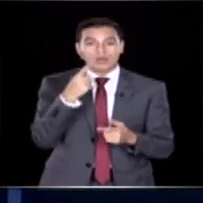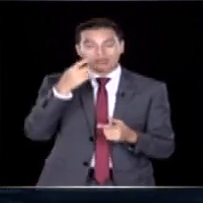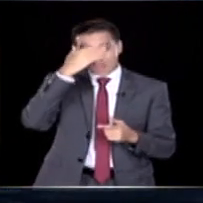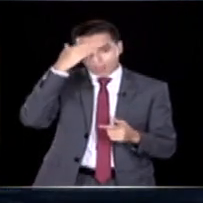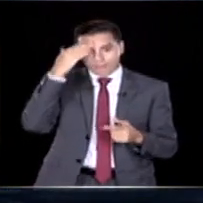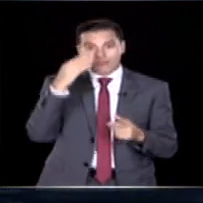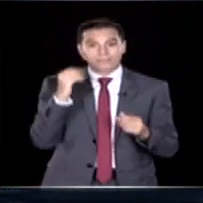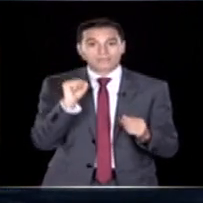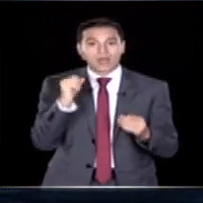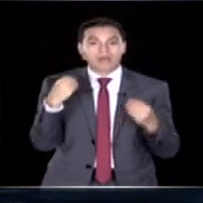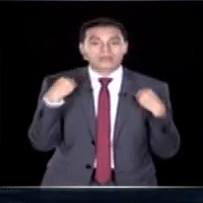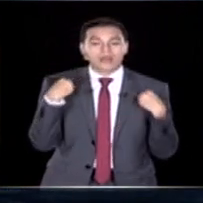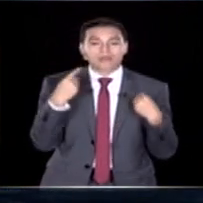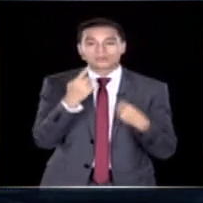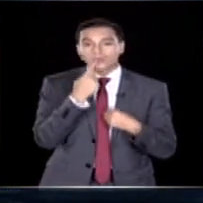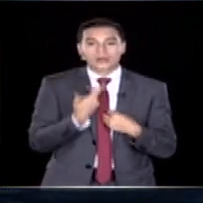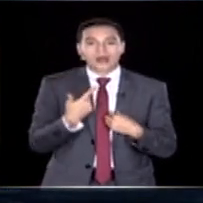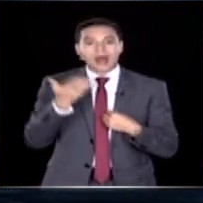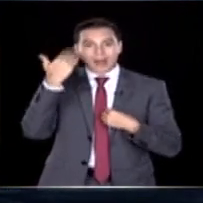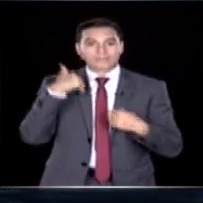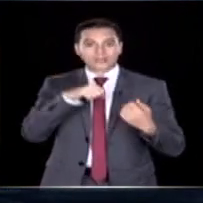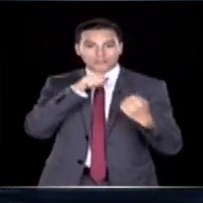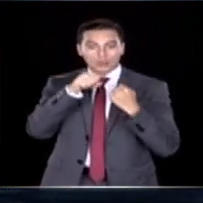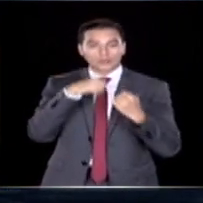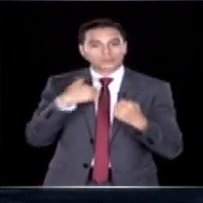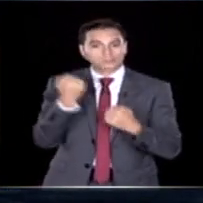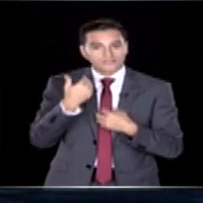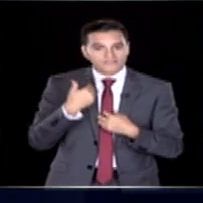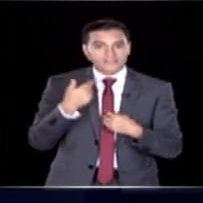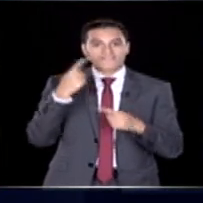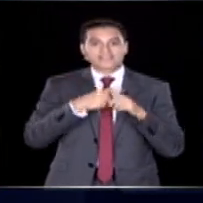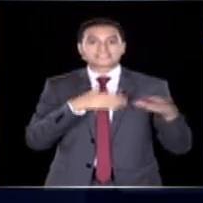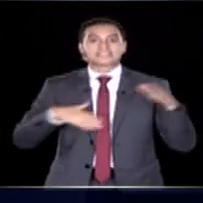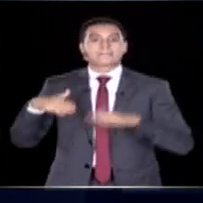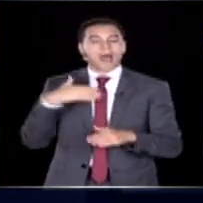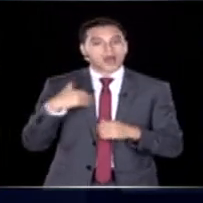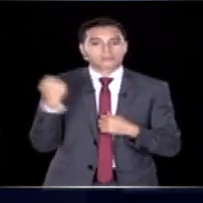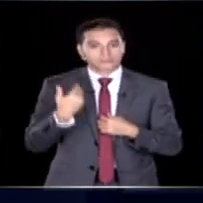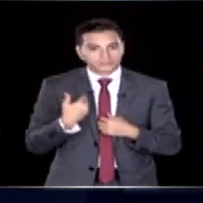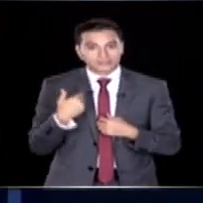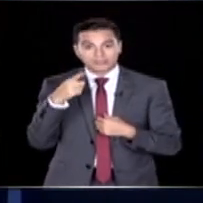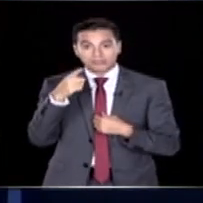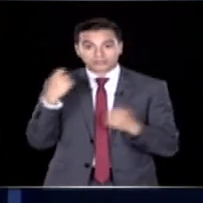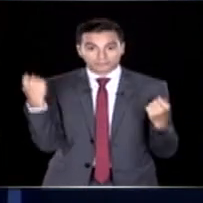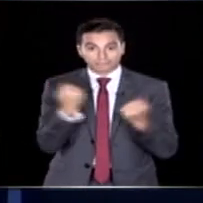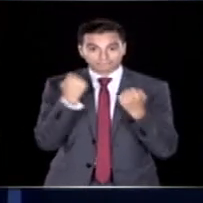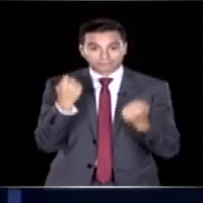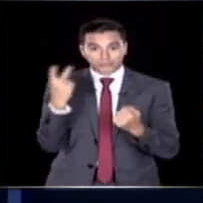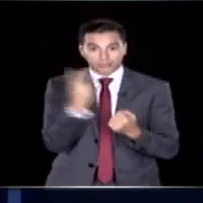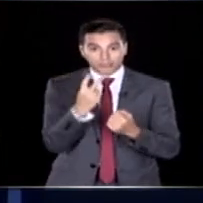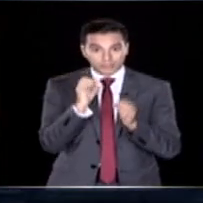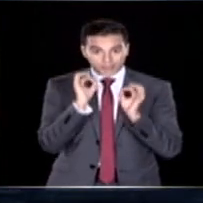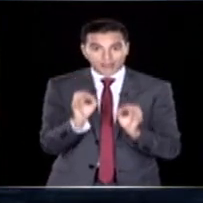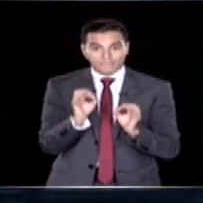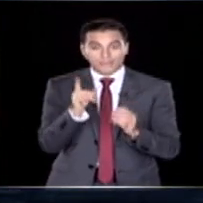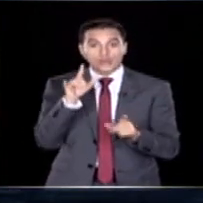احكي لي. انا كنت بلعب تايكوندو وبلعب السباحة. سباحة وتايكوندو وماشي كويس في الاثنين؟ الحمد